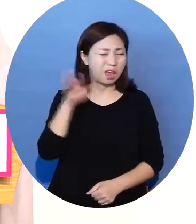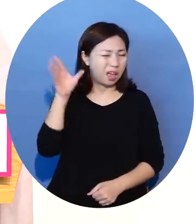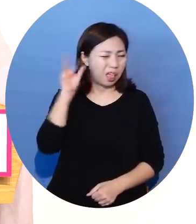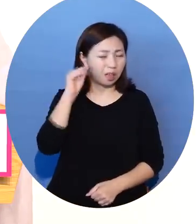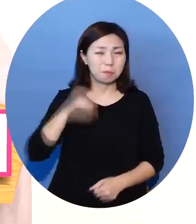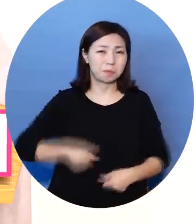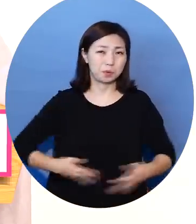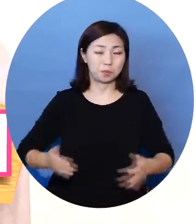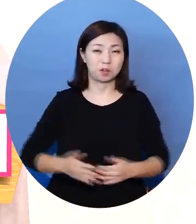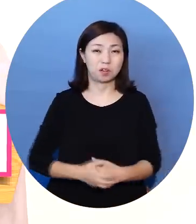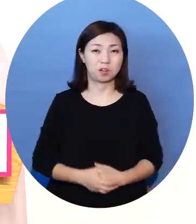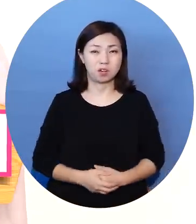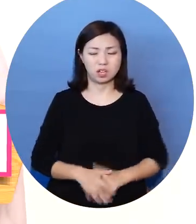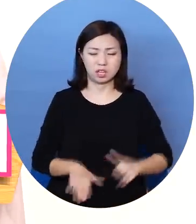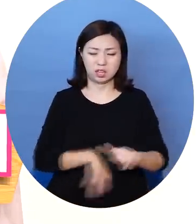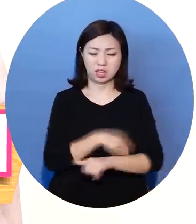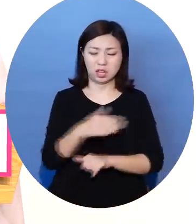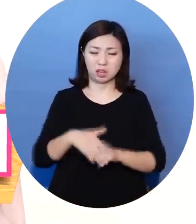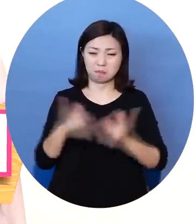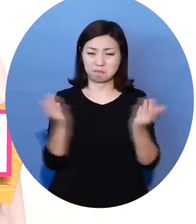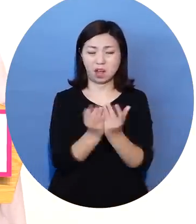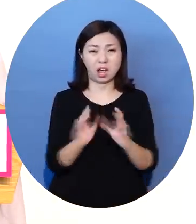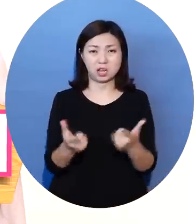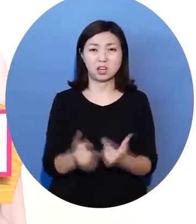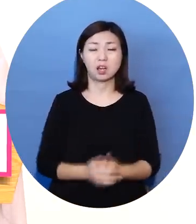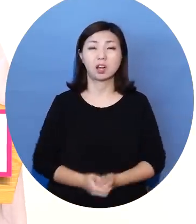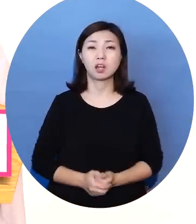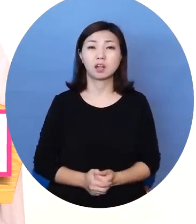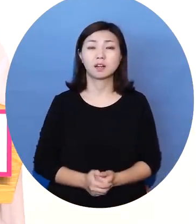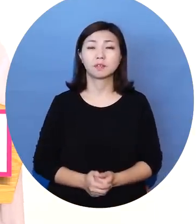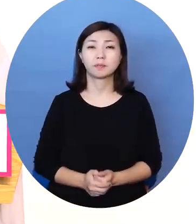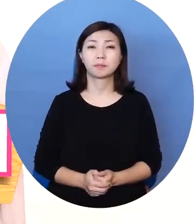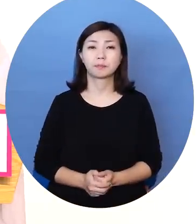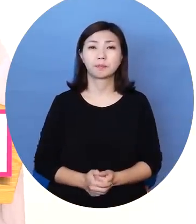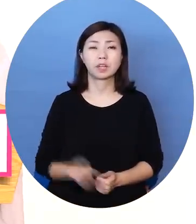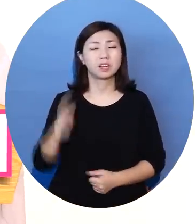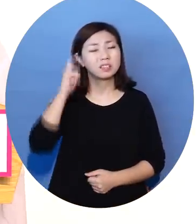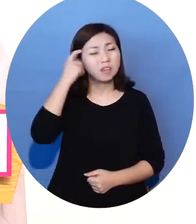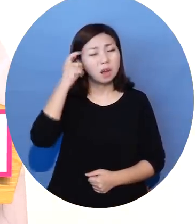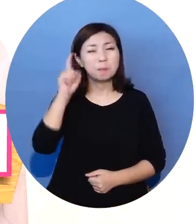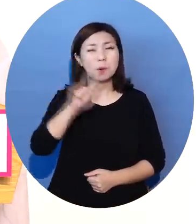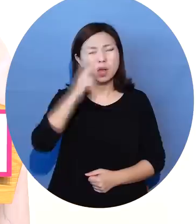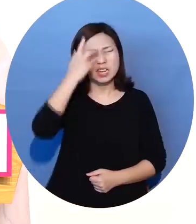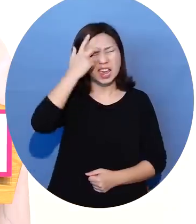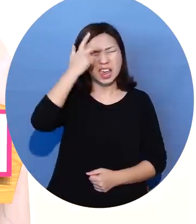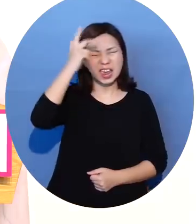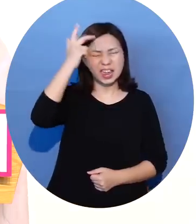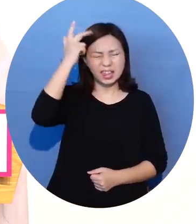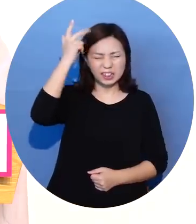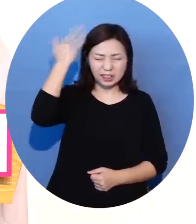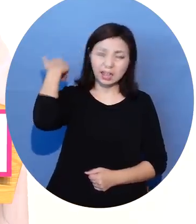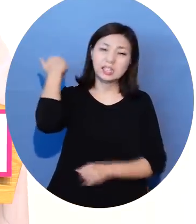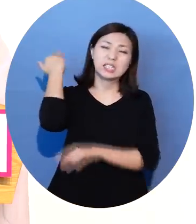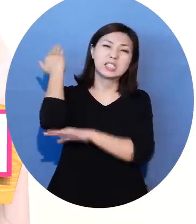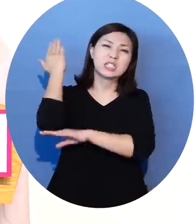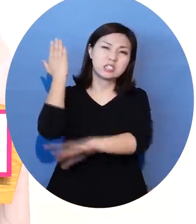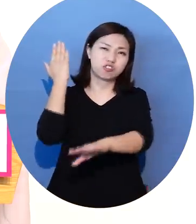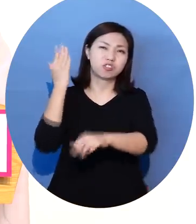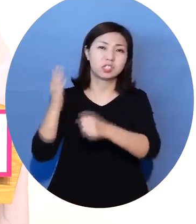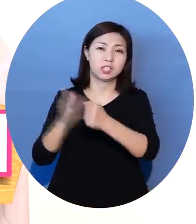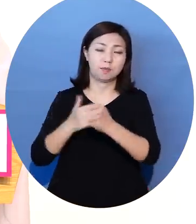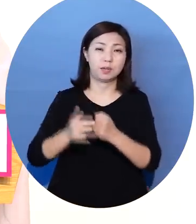거를. 그 합당해야지. 그 합당한 소리가 아니고, 또 그런 생각은 옛날의 기준을